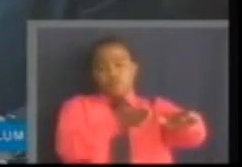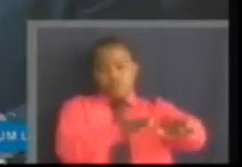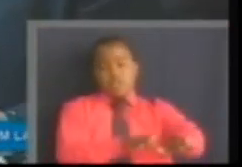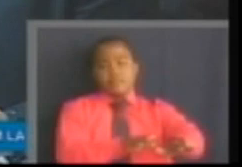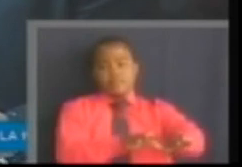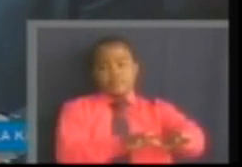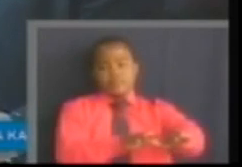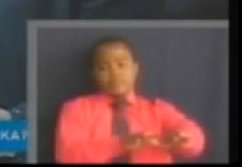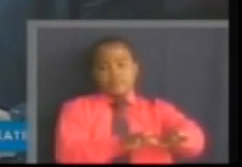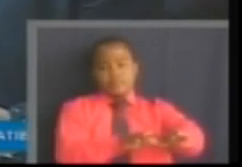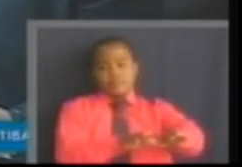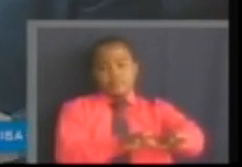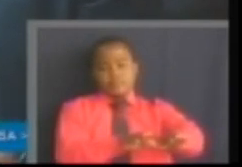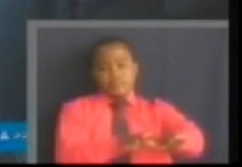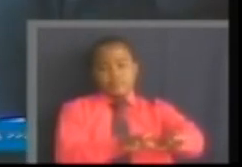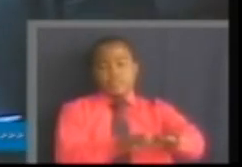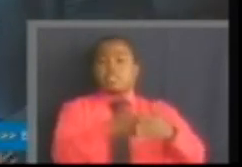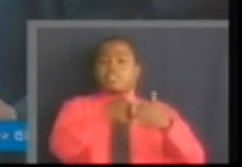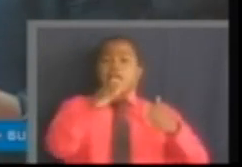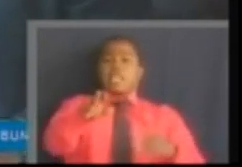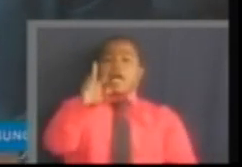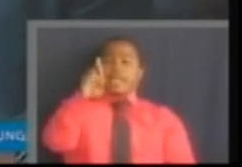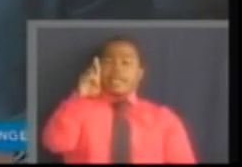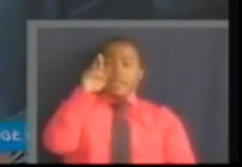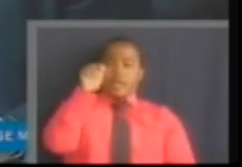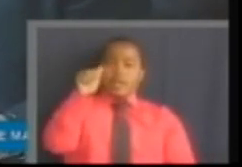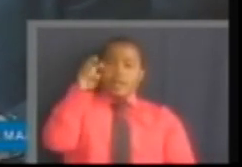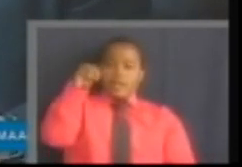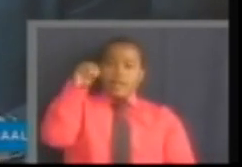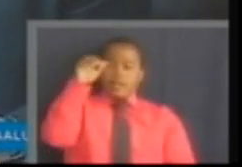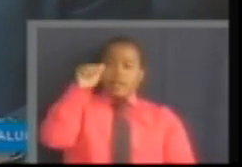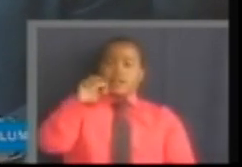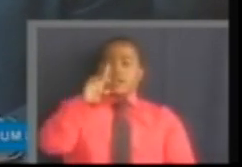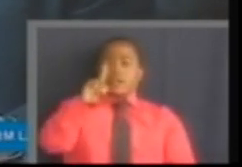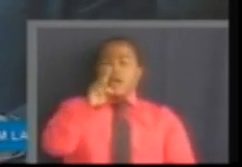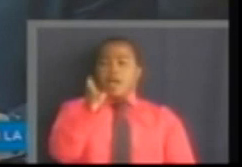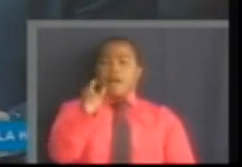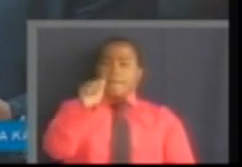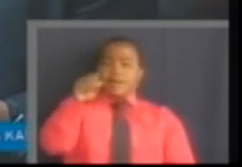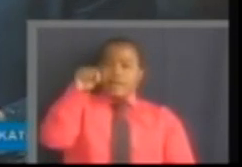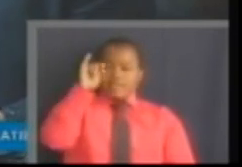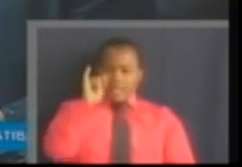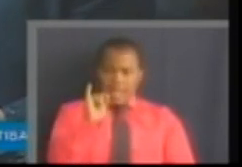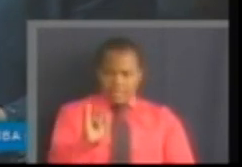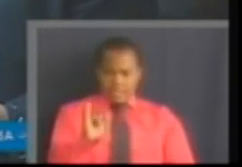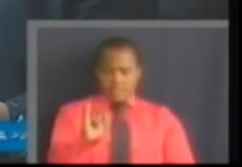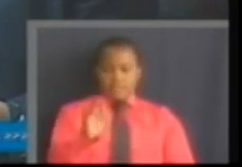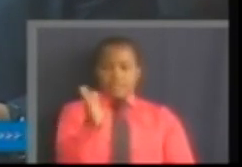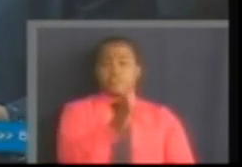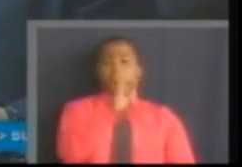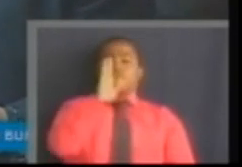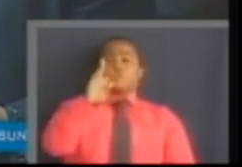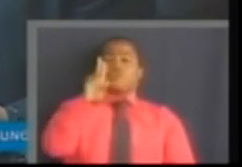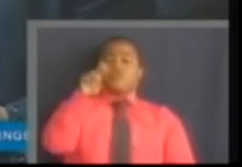Ramadhani Fundikira, mzee huyu ndio baba mlezi wa Mheshimiwa mwenyekiti. Alifariki jana katika hospitali ya